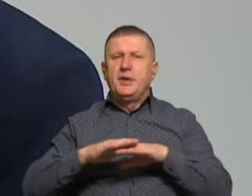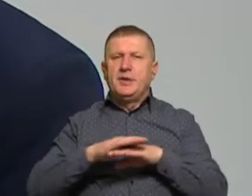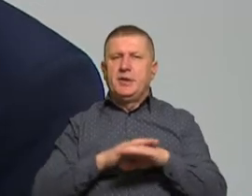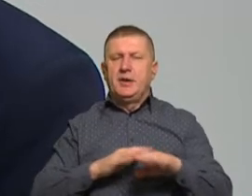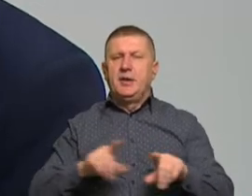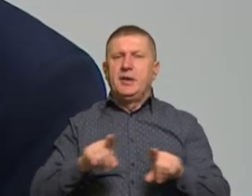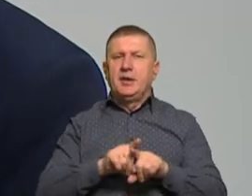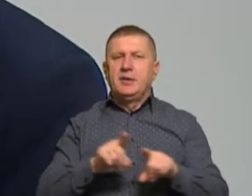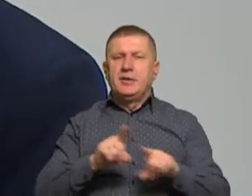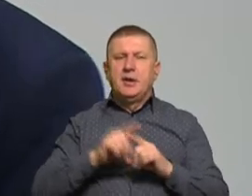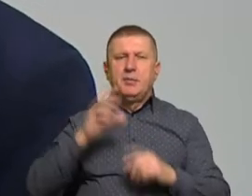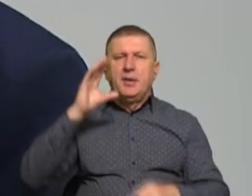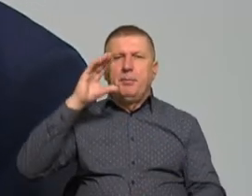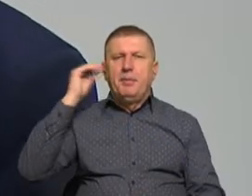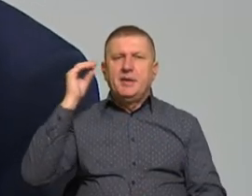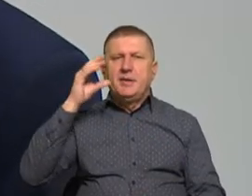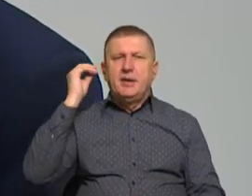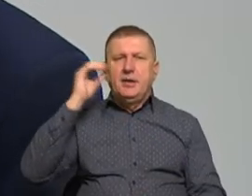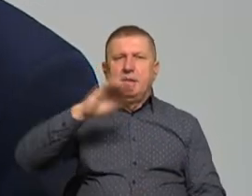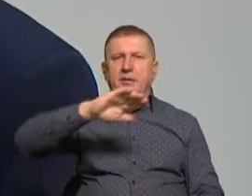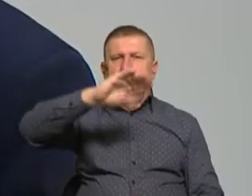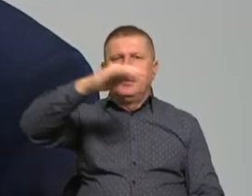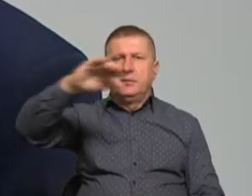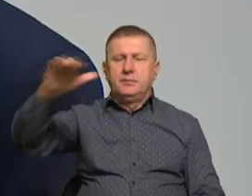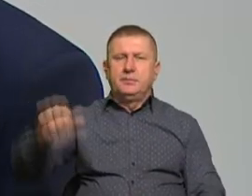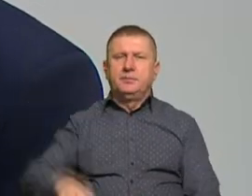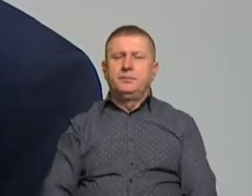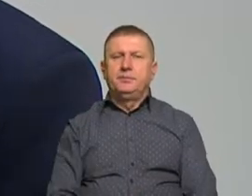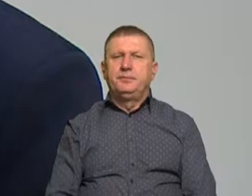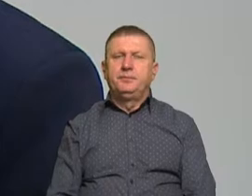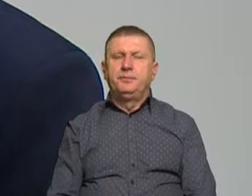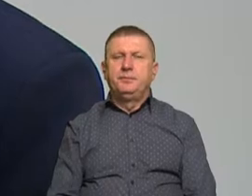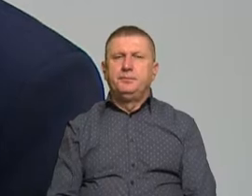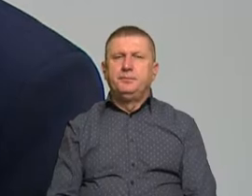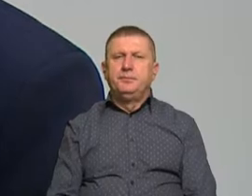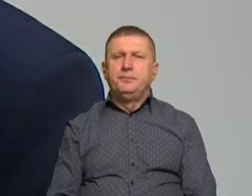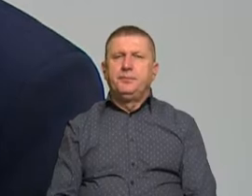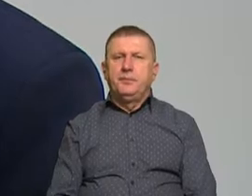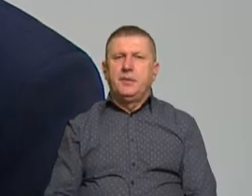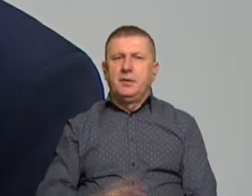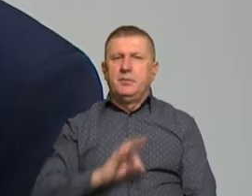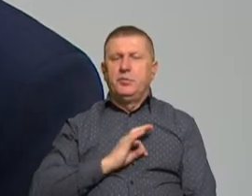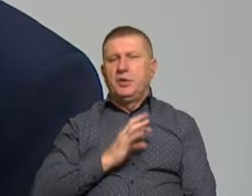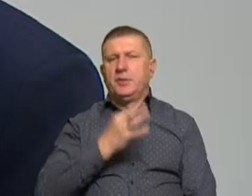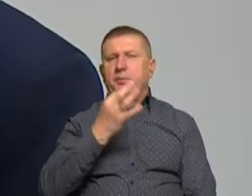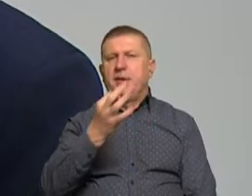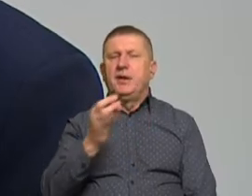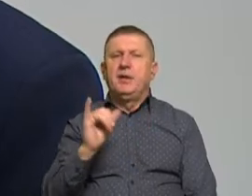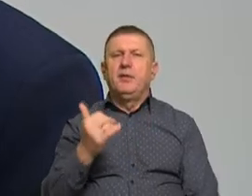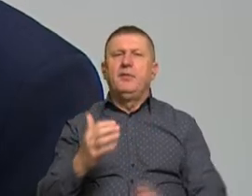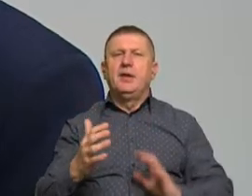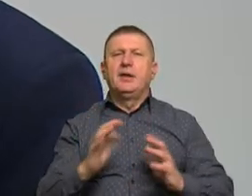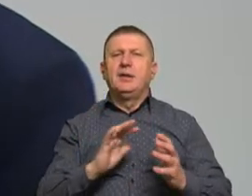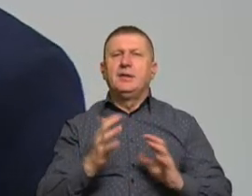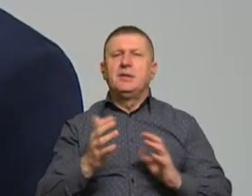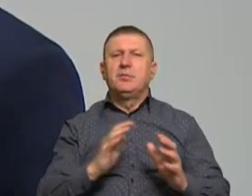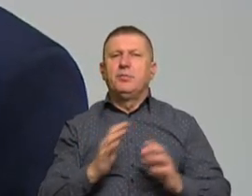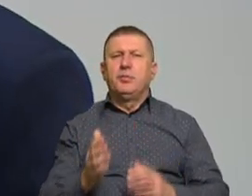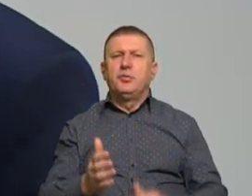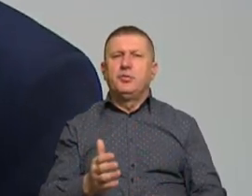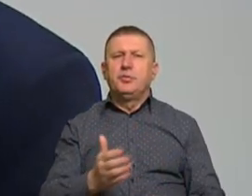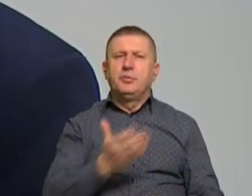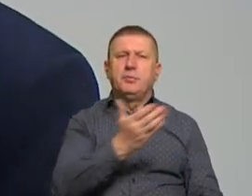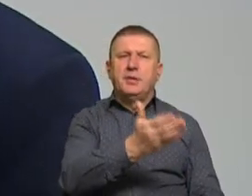Beskidy. Bielsko-Biała też słynie z Beskidów. Moje pytanie to, w jaki sposób pan lub